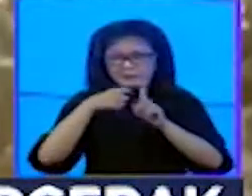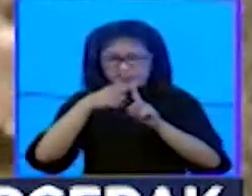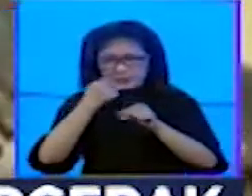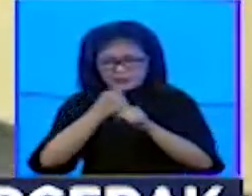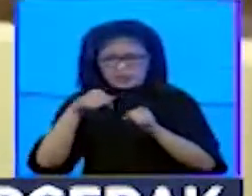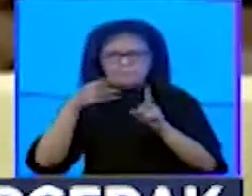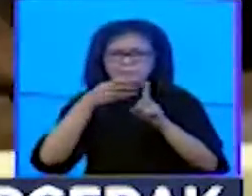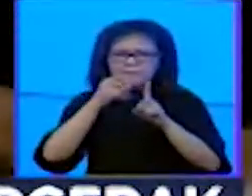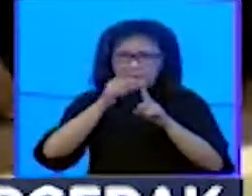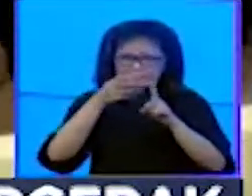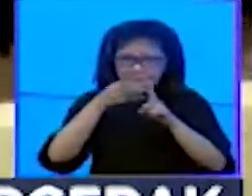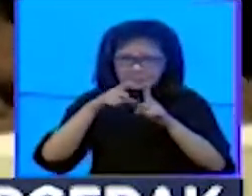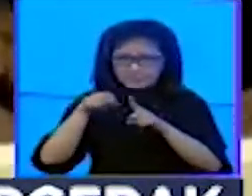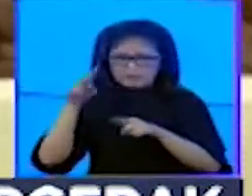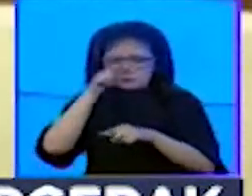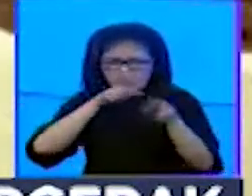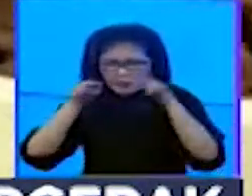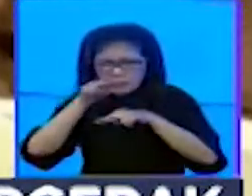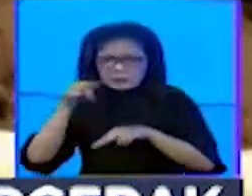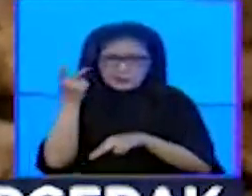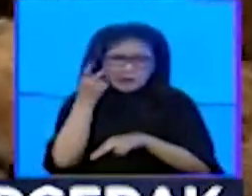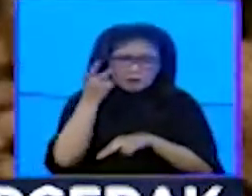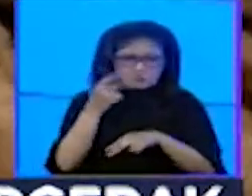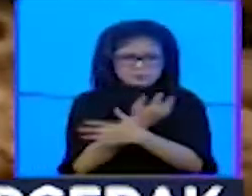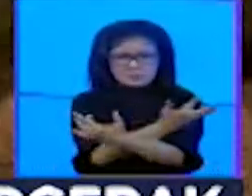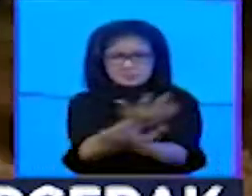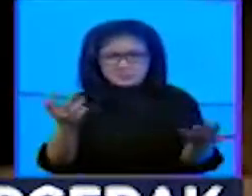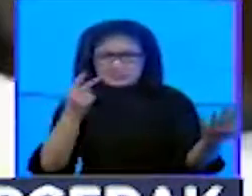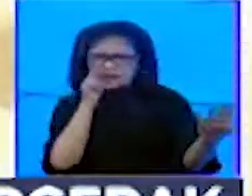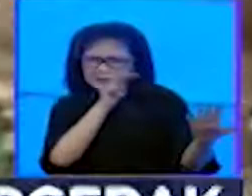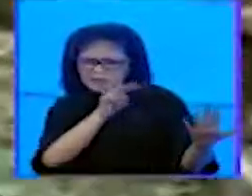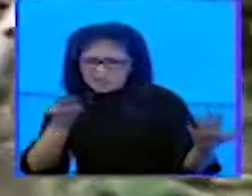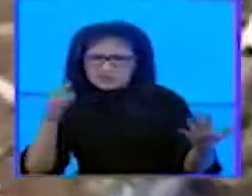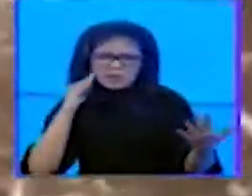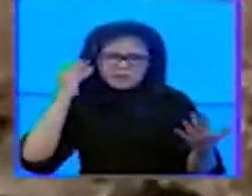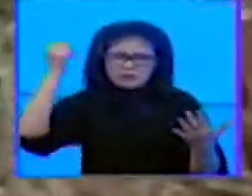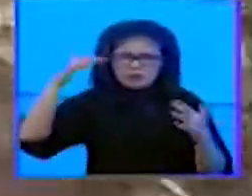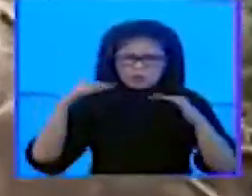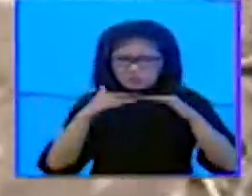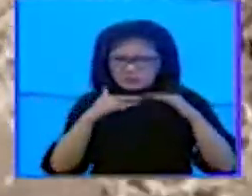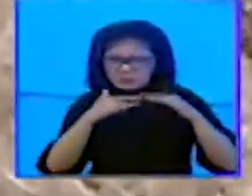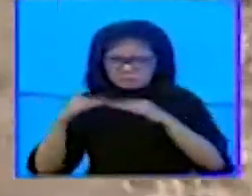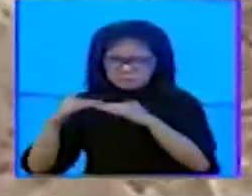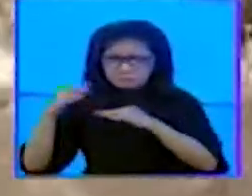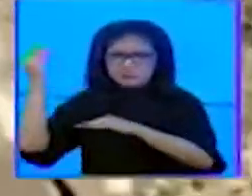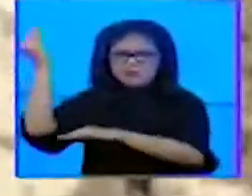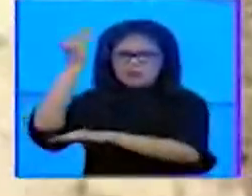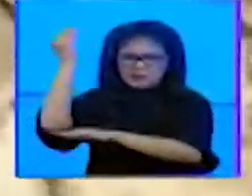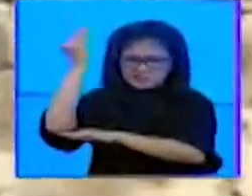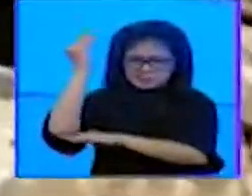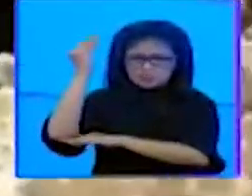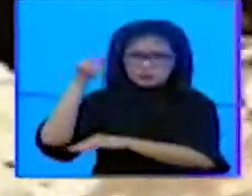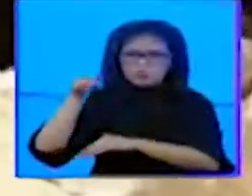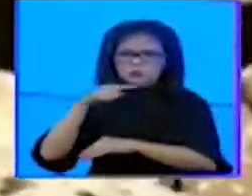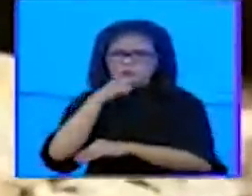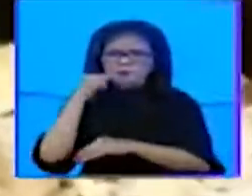masih disiagakan di lokasi. Warga diminta untuk waspada akan potensi tanah bergerak terlebih potensi cuaca buruk masih akan terjadi dalam beberapa pekan ke depan.